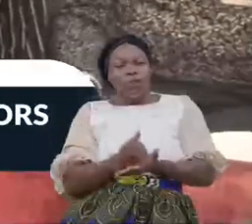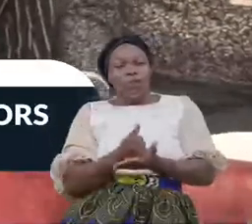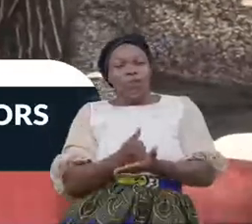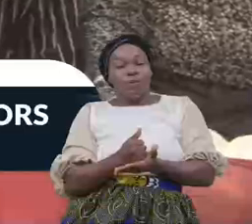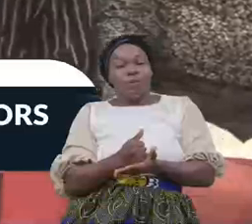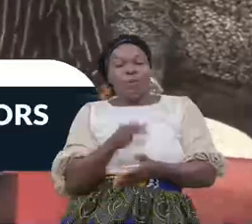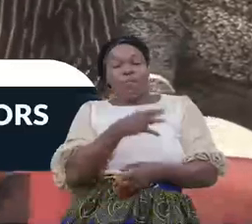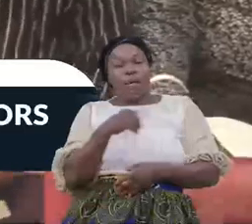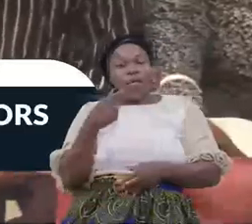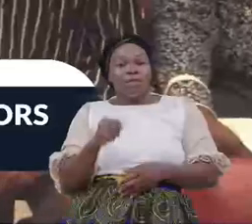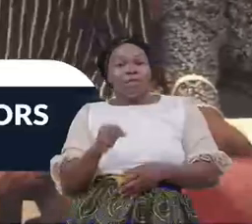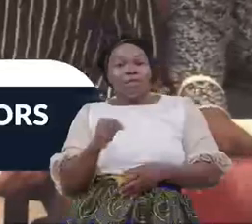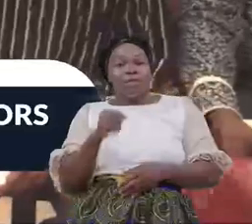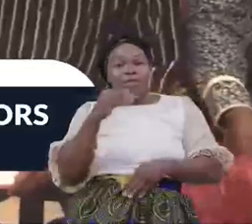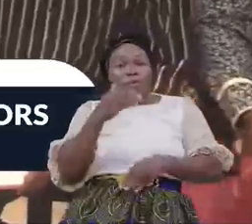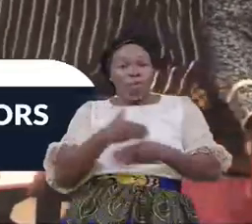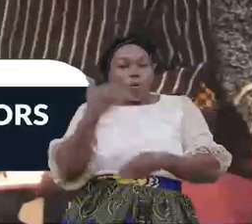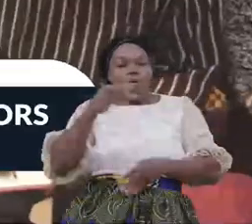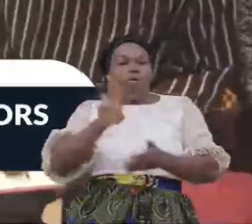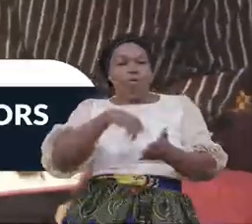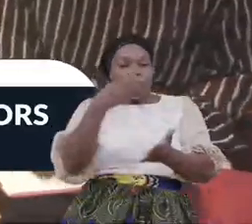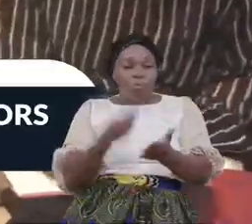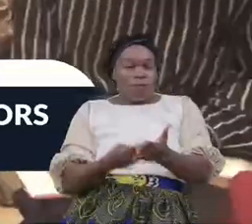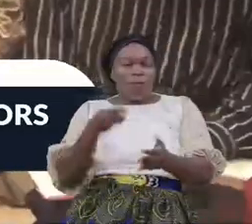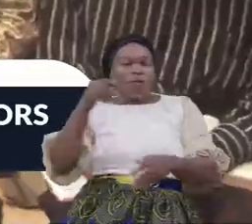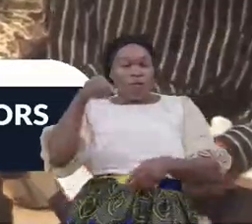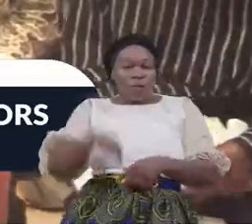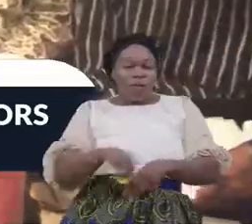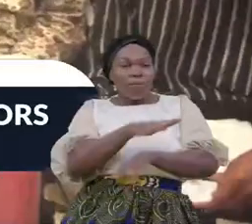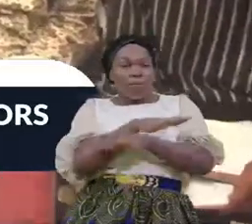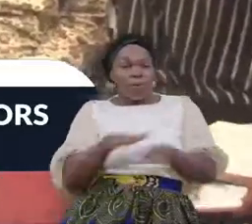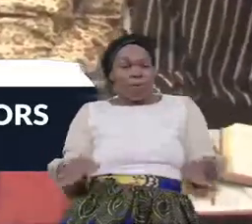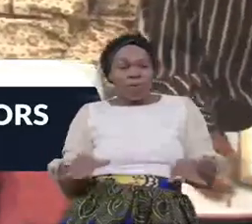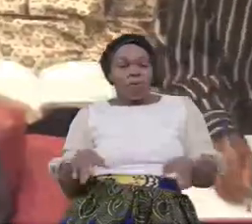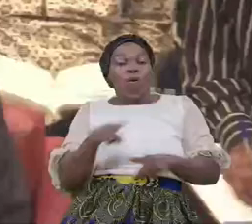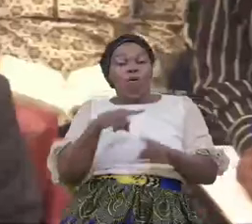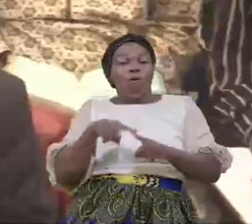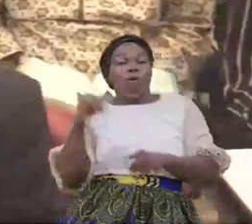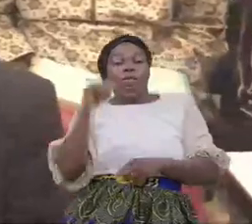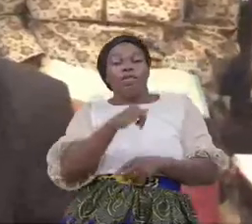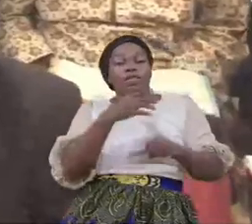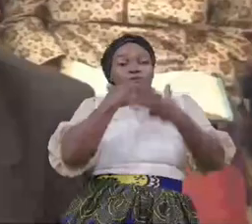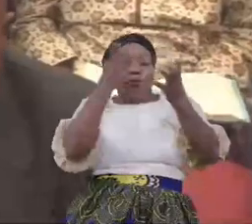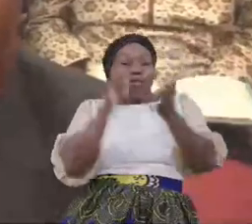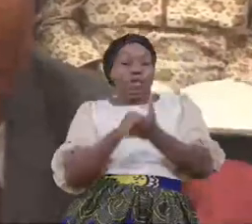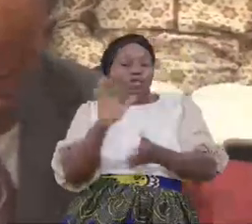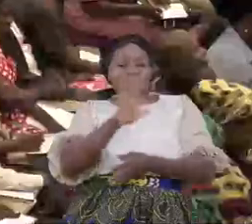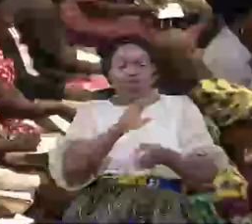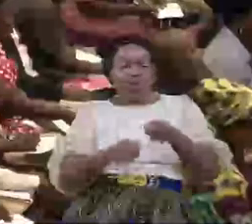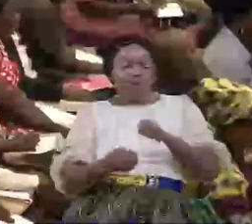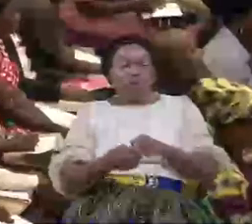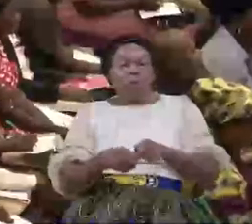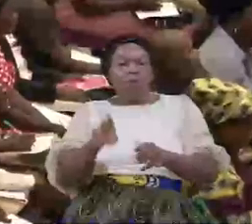ont crié, votre muraille s'écroulera. Votre problème va